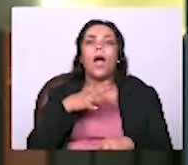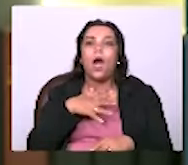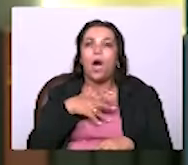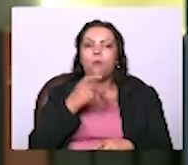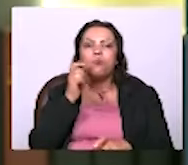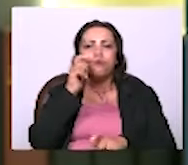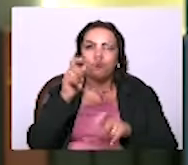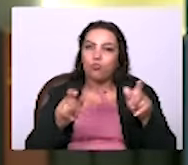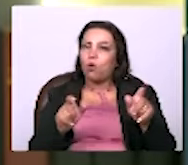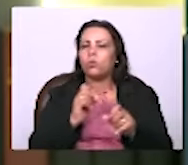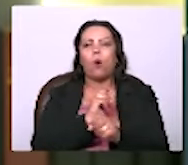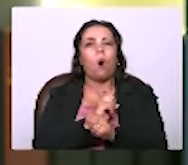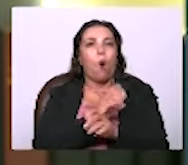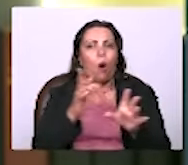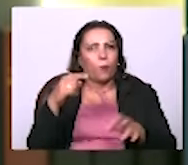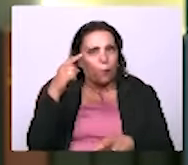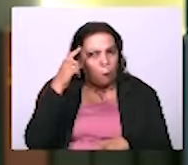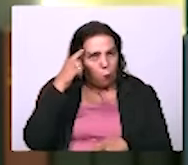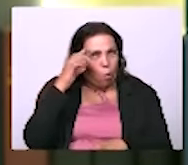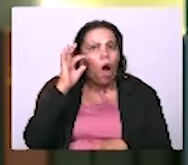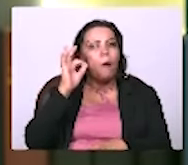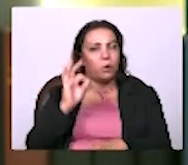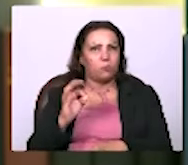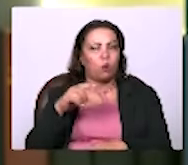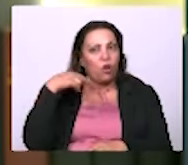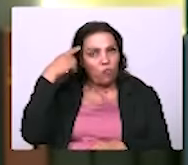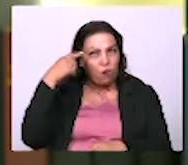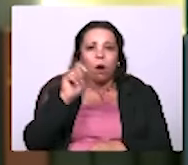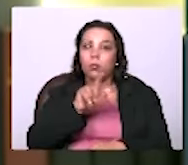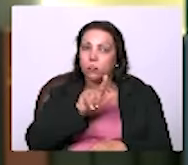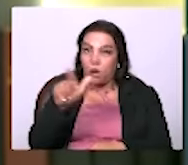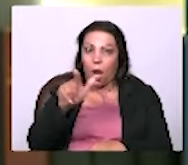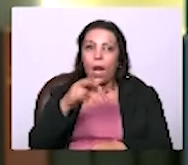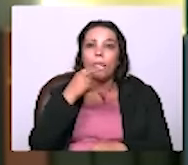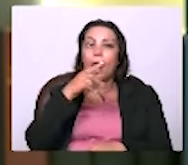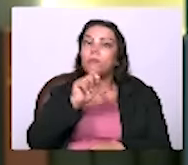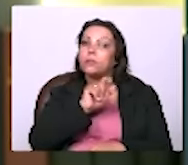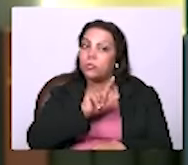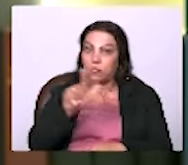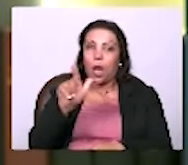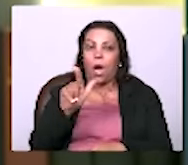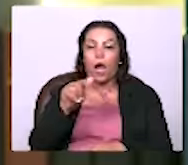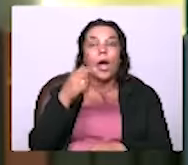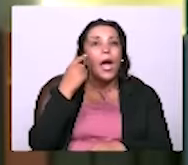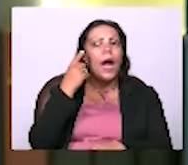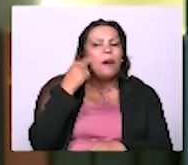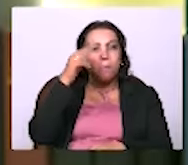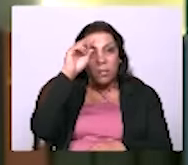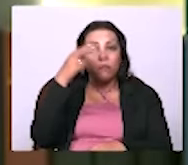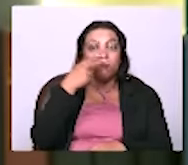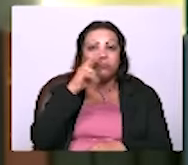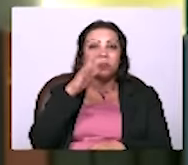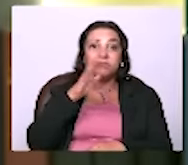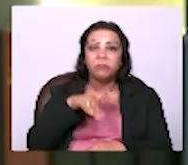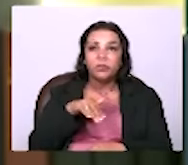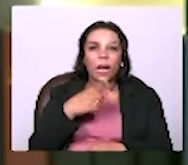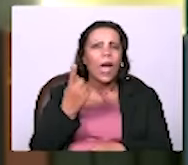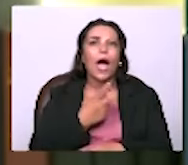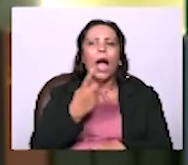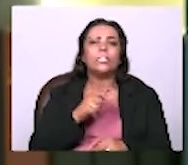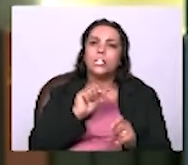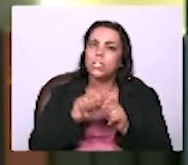يبقى شخصيه برض حره وعقلاني ويفكر صح وياخد قرار صح ويعرف ان هو حتى لو غلط هيصلح اخطائه لكن انا مش